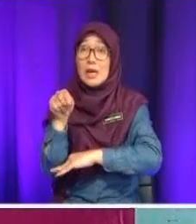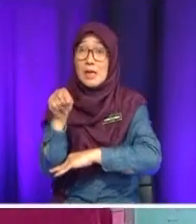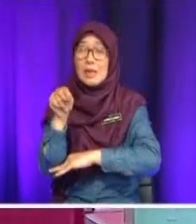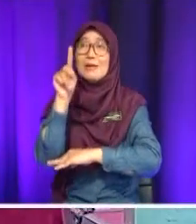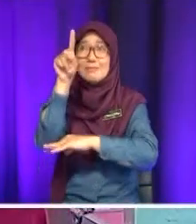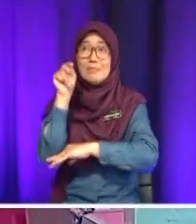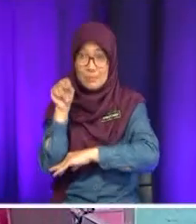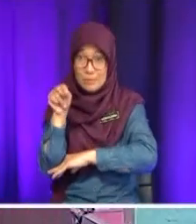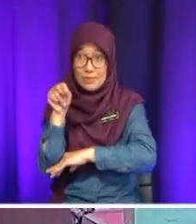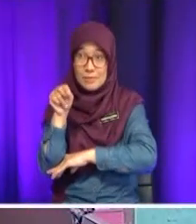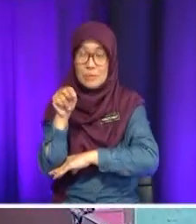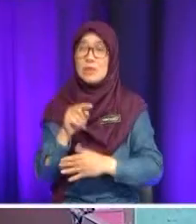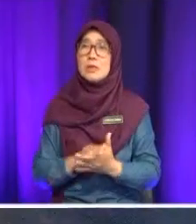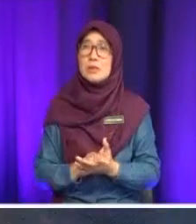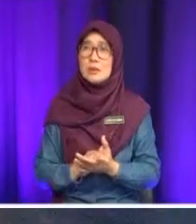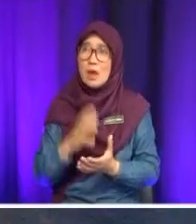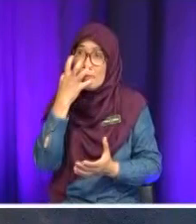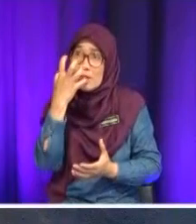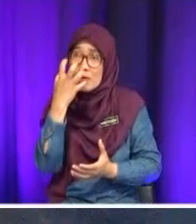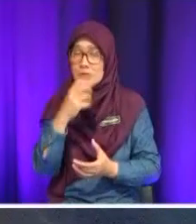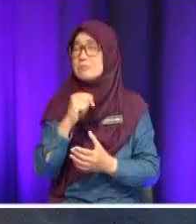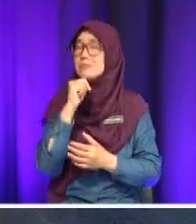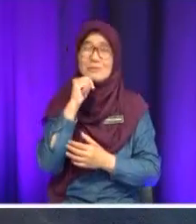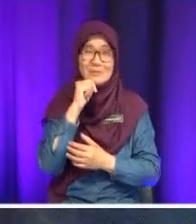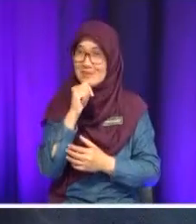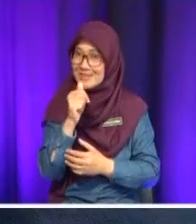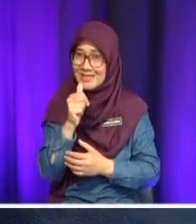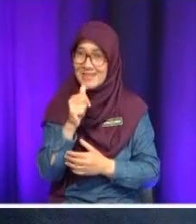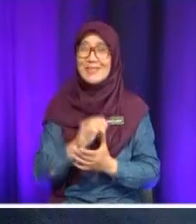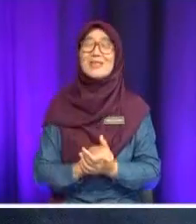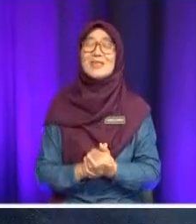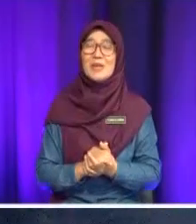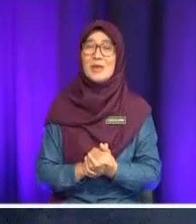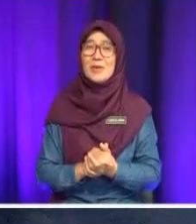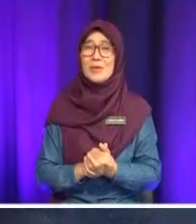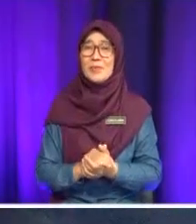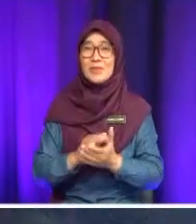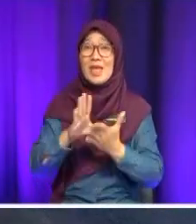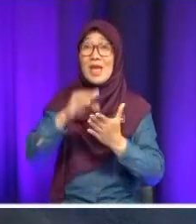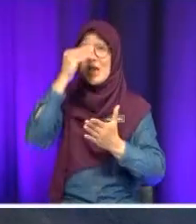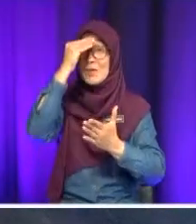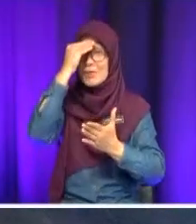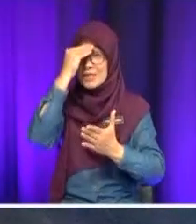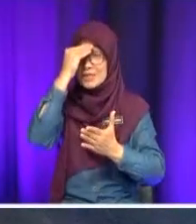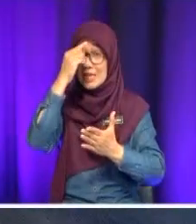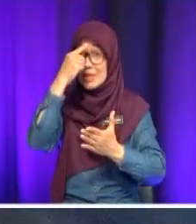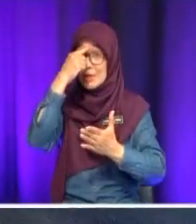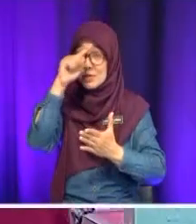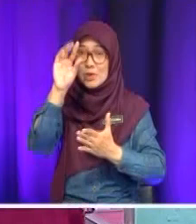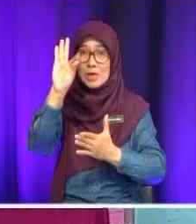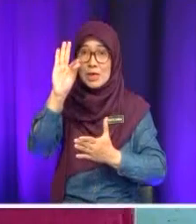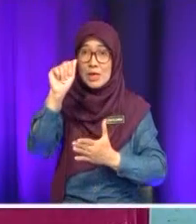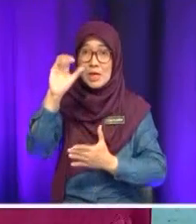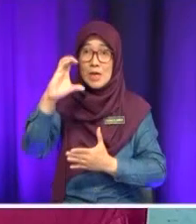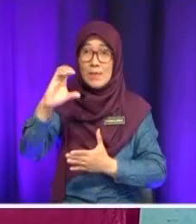ada juga wanita yang seru tuh marah ya oke itu tidak mengajak kita belajar oke